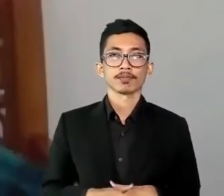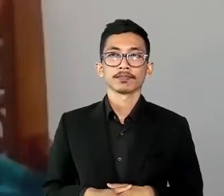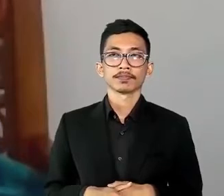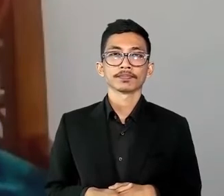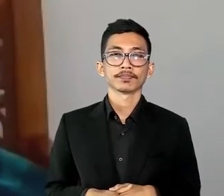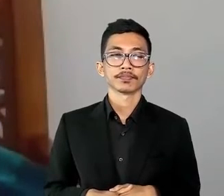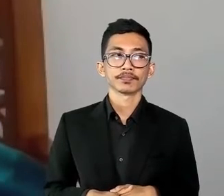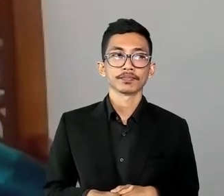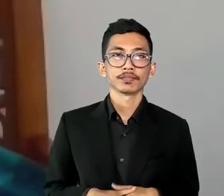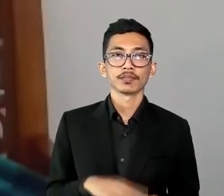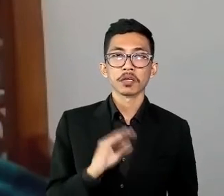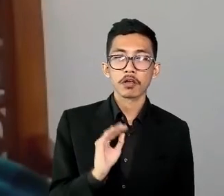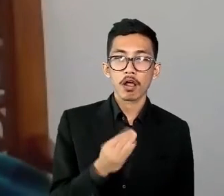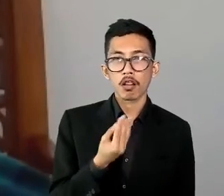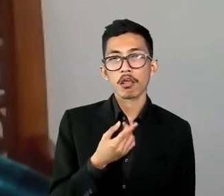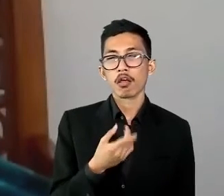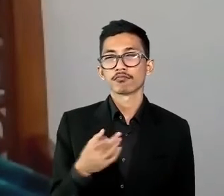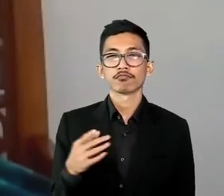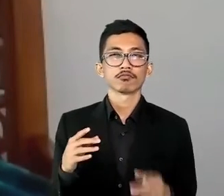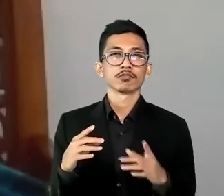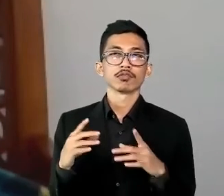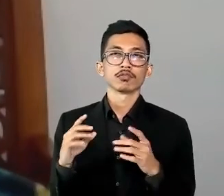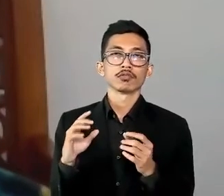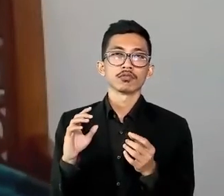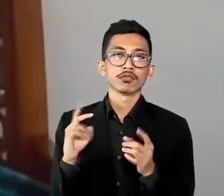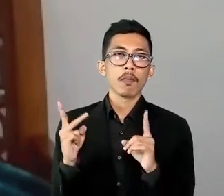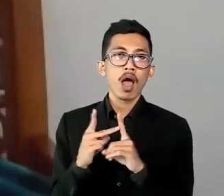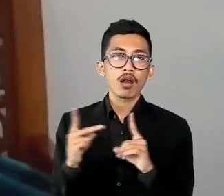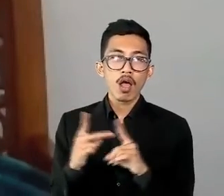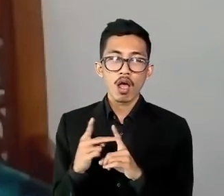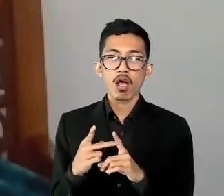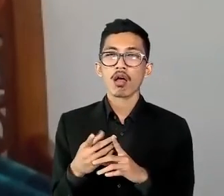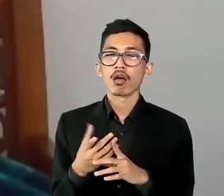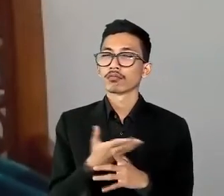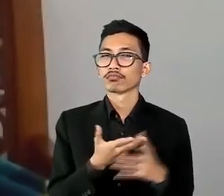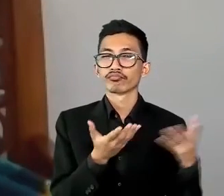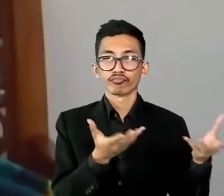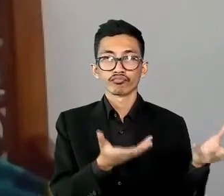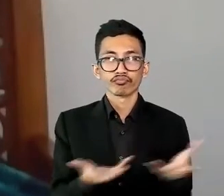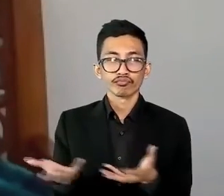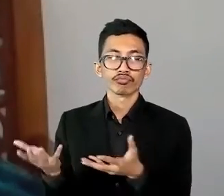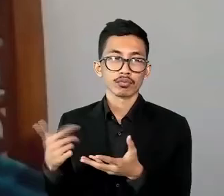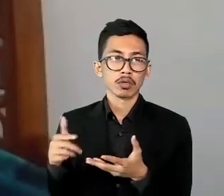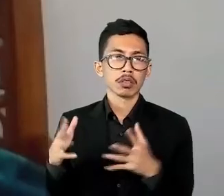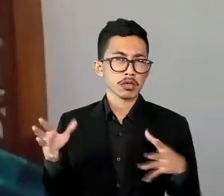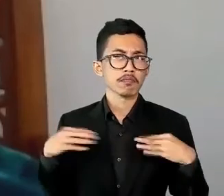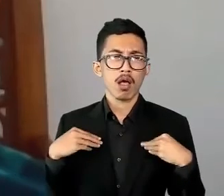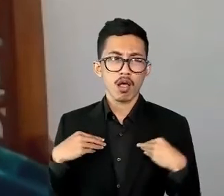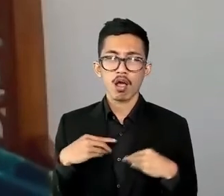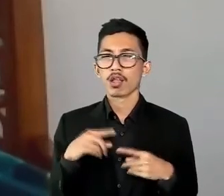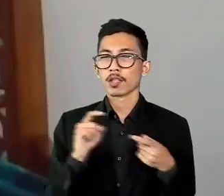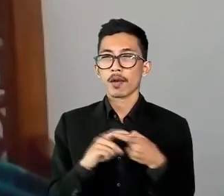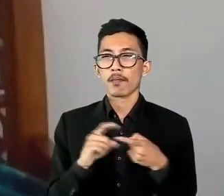yang kepada dari Jakarta, yang dari Semarang, yang meninggal kemudian dibawa pulang ke Kepek. Kami terima dan siap